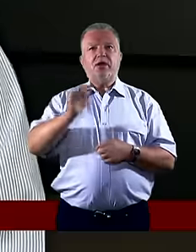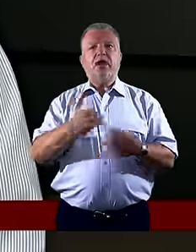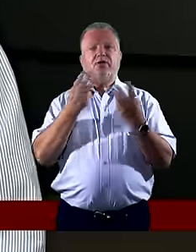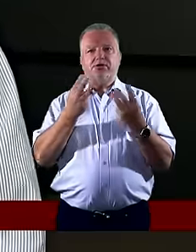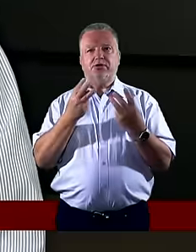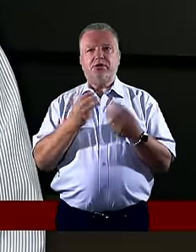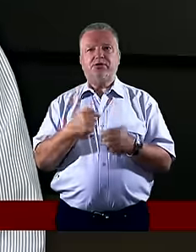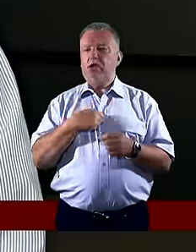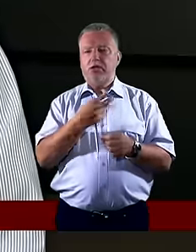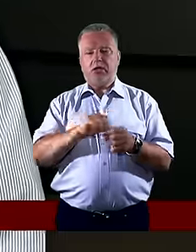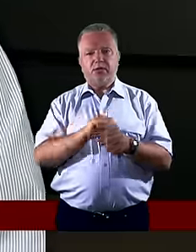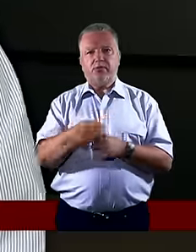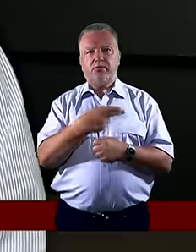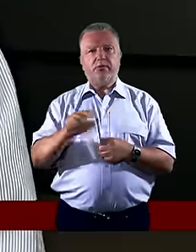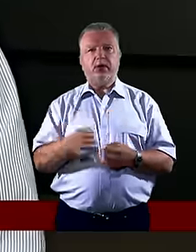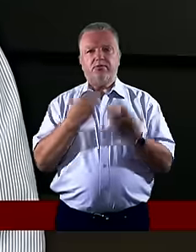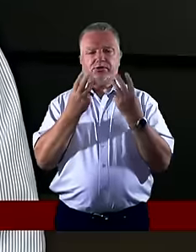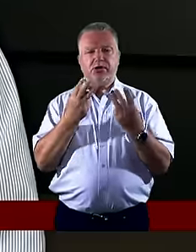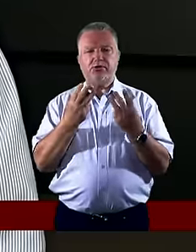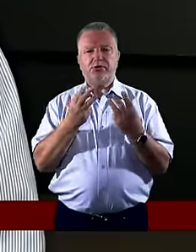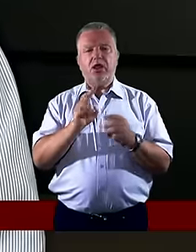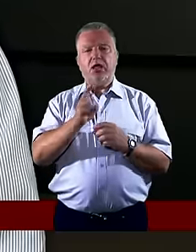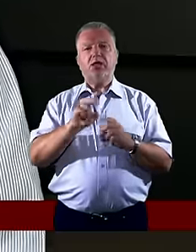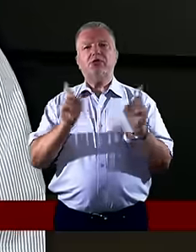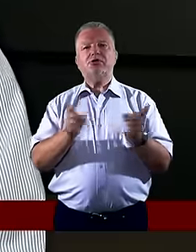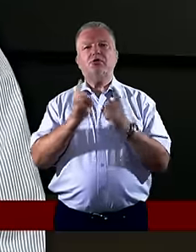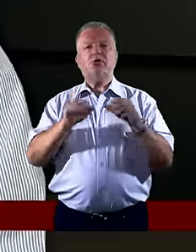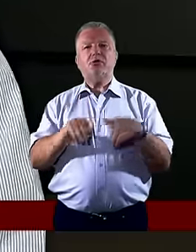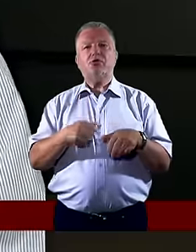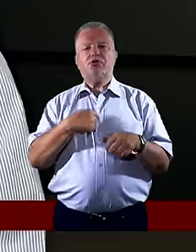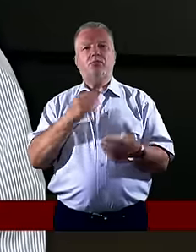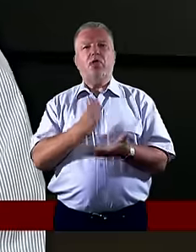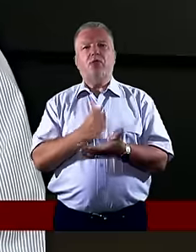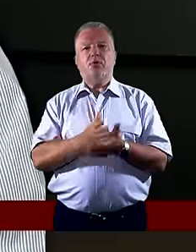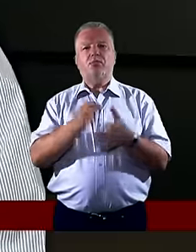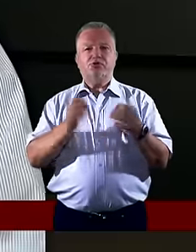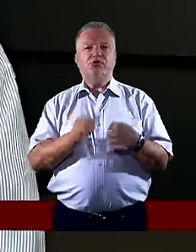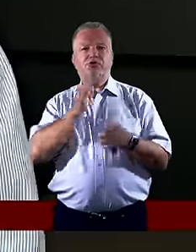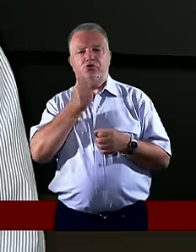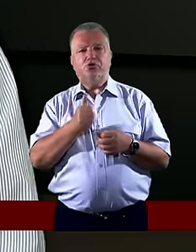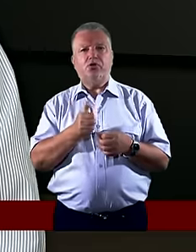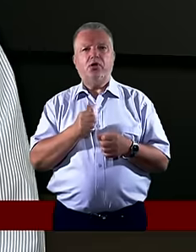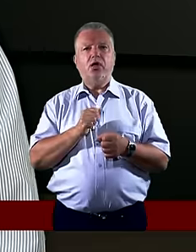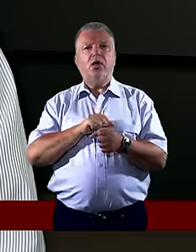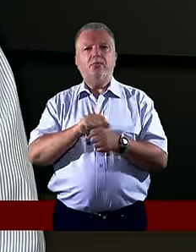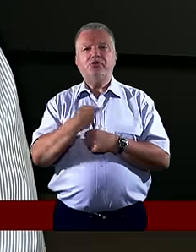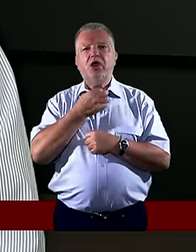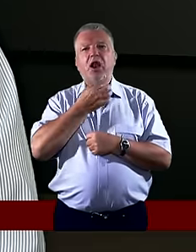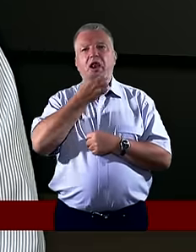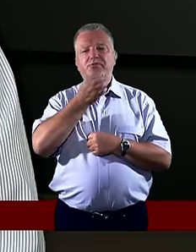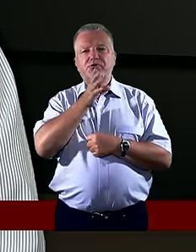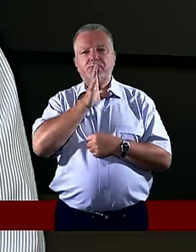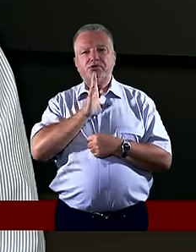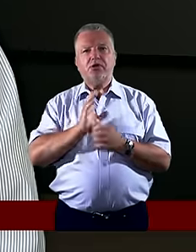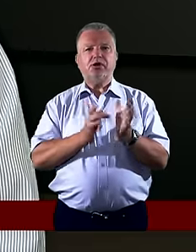bo ja nie jestem najważniejszy. Każda sytuacja może mi pomóc kiedyś, w przyszłości, dzisiaj, jutro, być lepszym misjonarzem